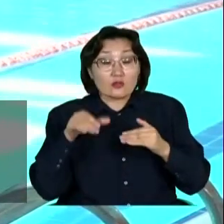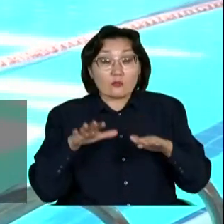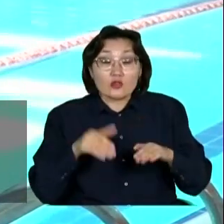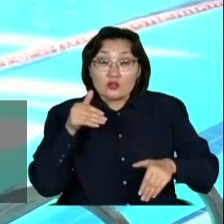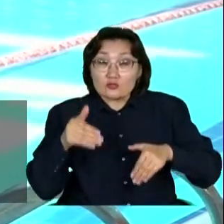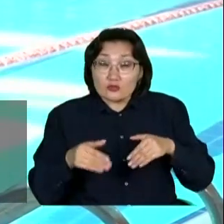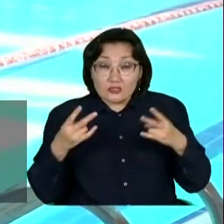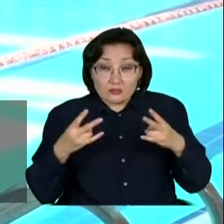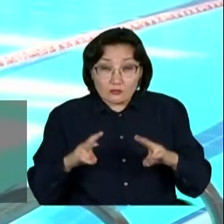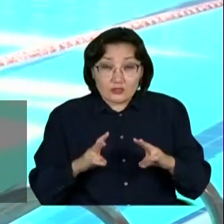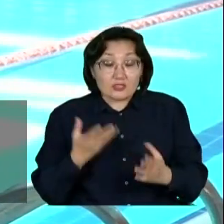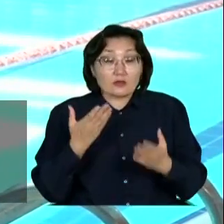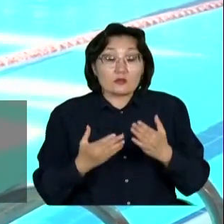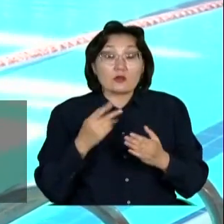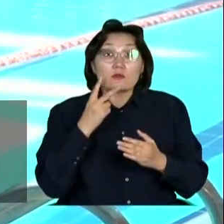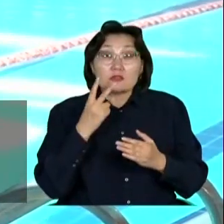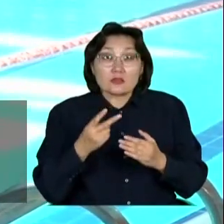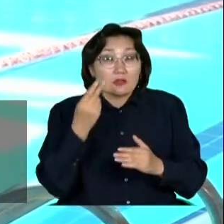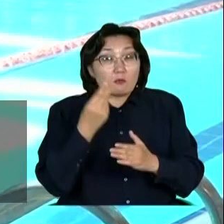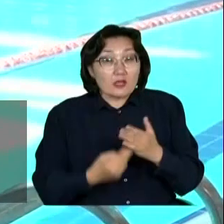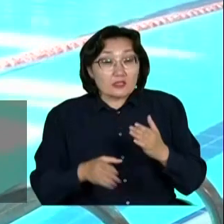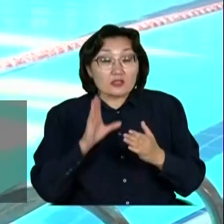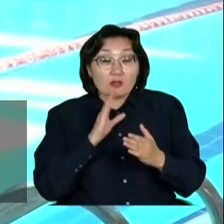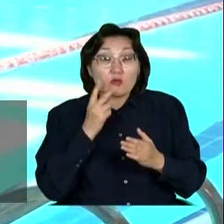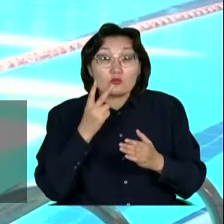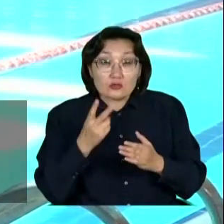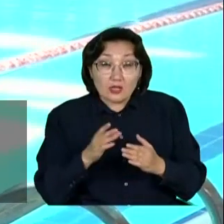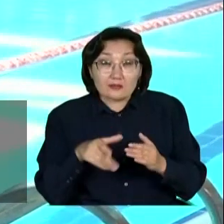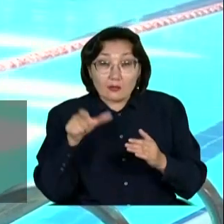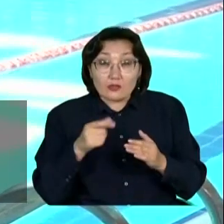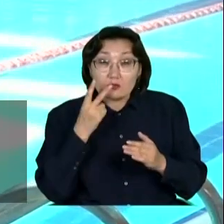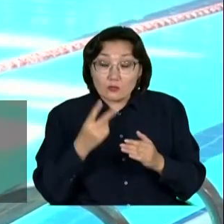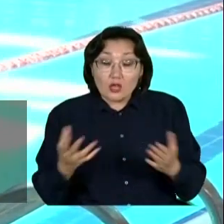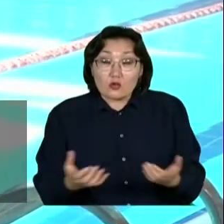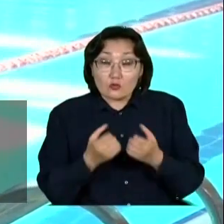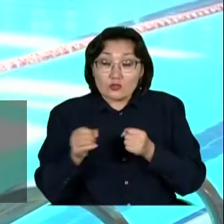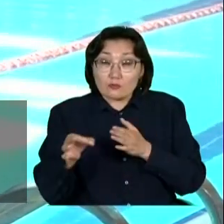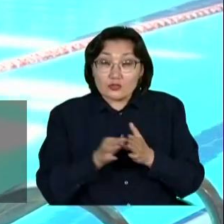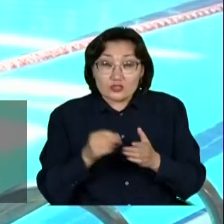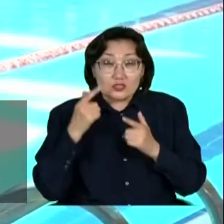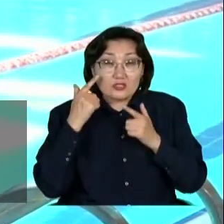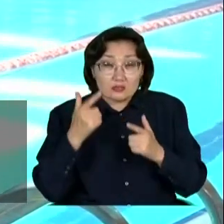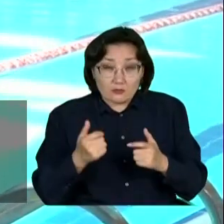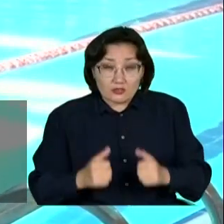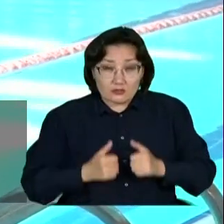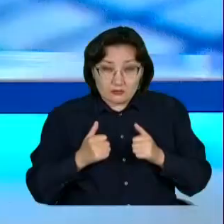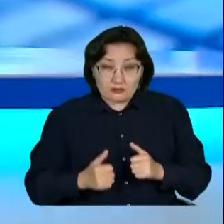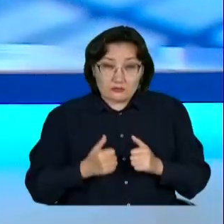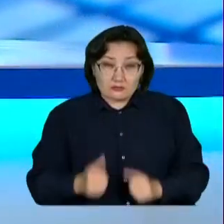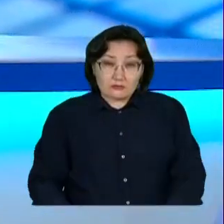жүзуден аулақ болыңыз. Егер көз алдыңызда батып бара жатқан адамды байқасаңыз, құтқарушыларға бірінші болып ескертуге тырысыңыз.